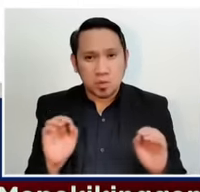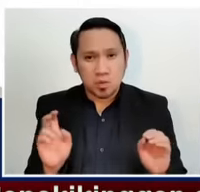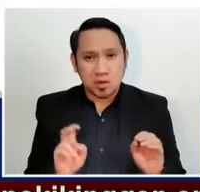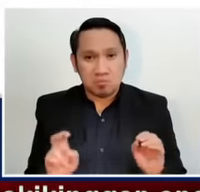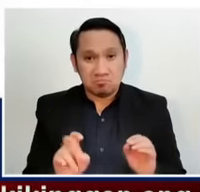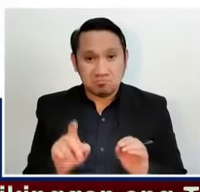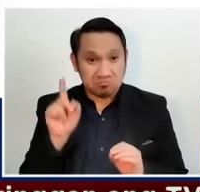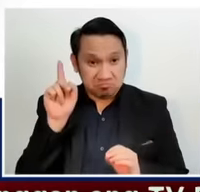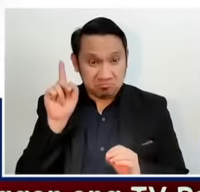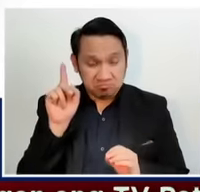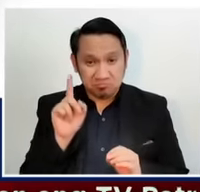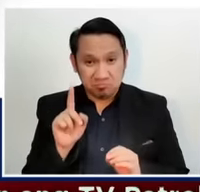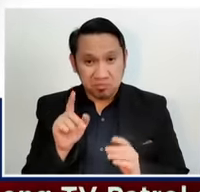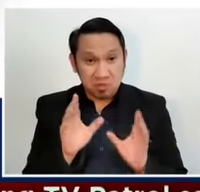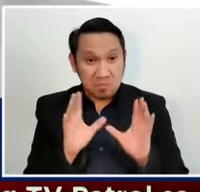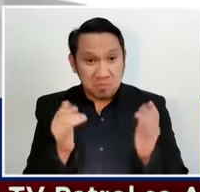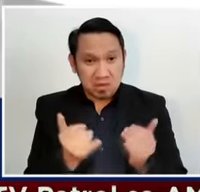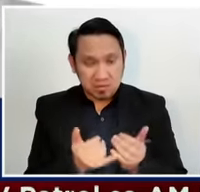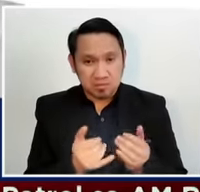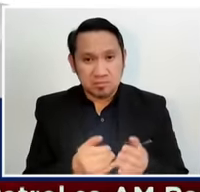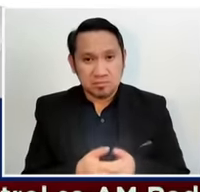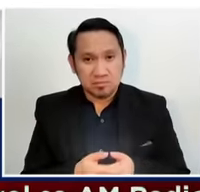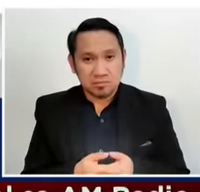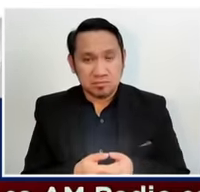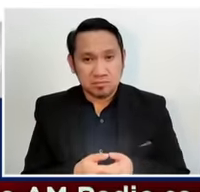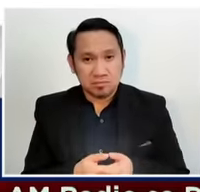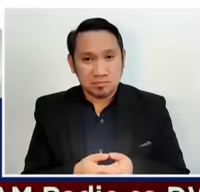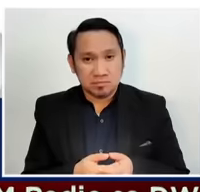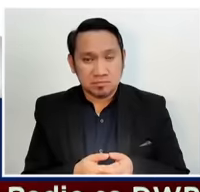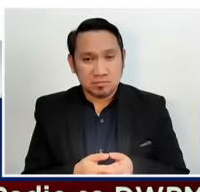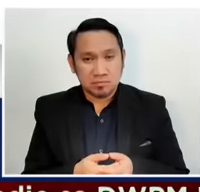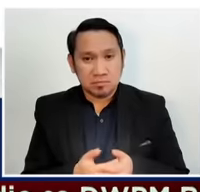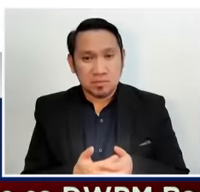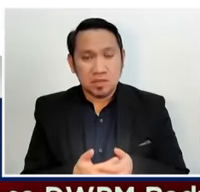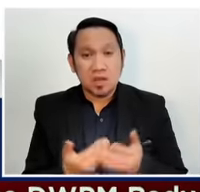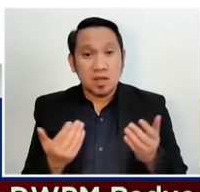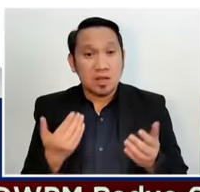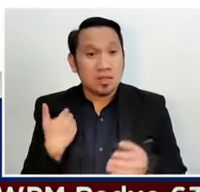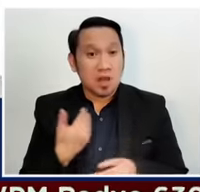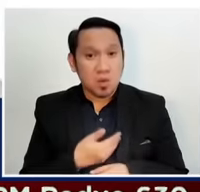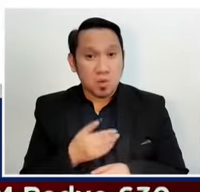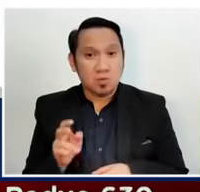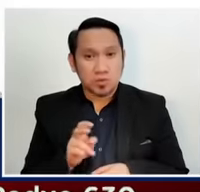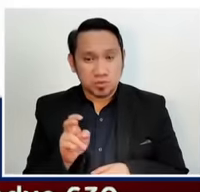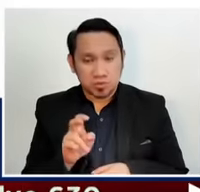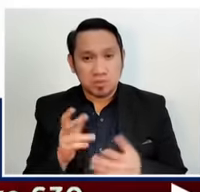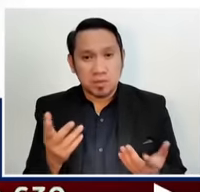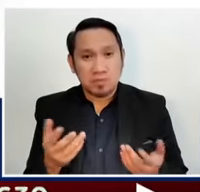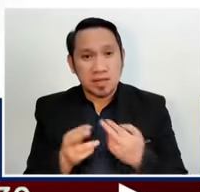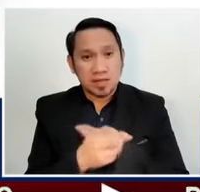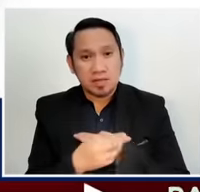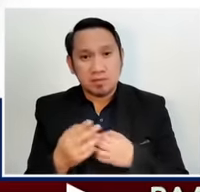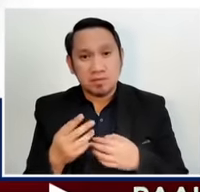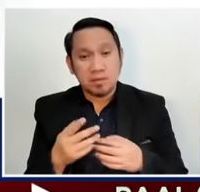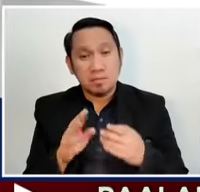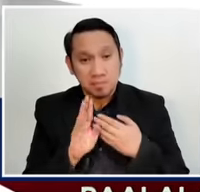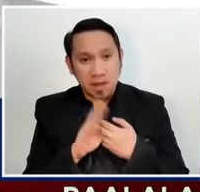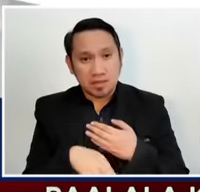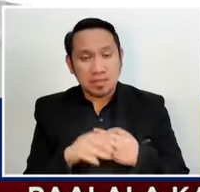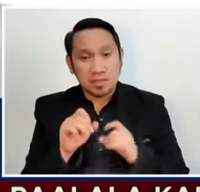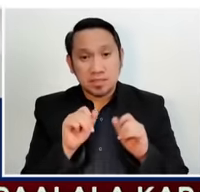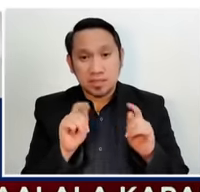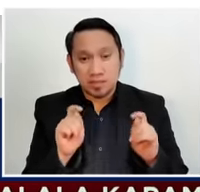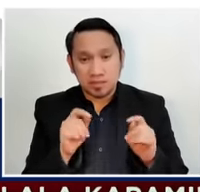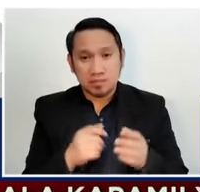patungong Udyongan. Resume na po tayo sa lahat ng trip sa Saturday. Nagdagdag na rin ang mga barko na biyaheng